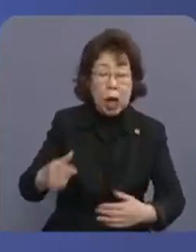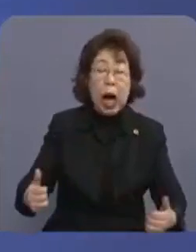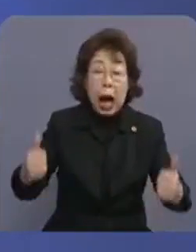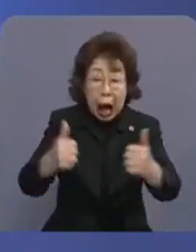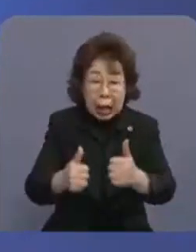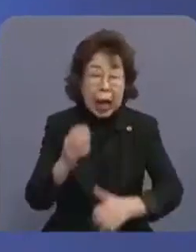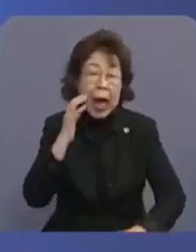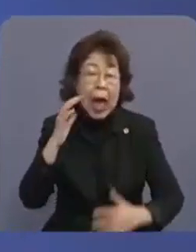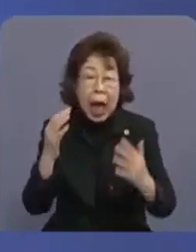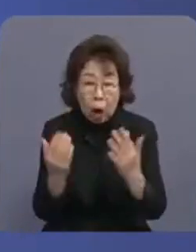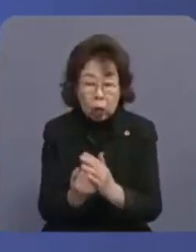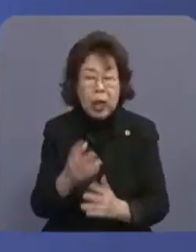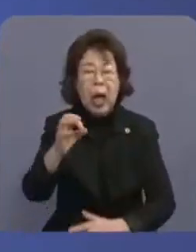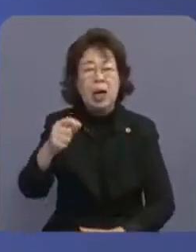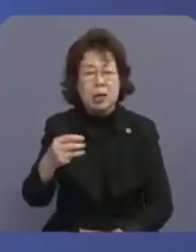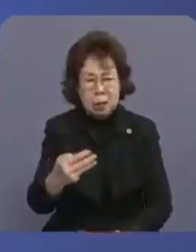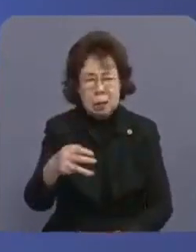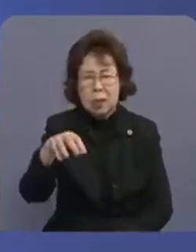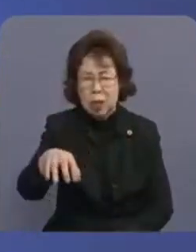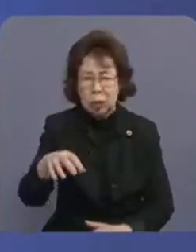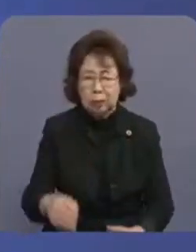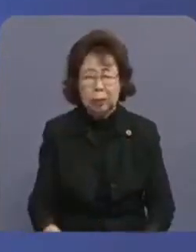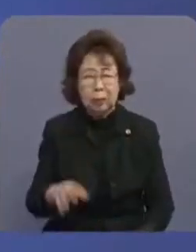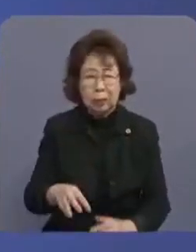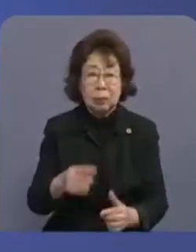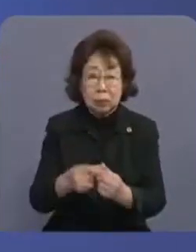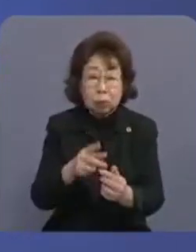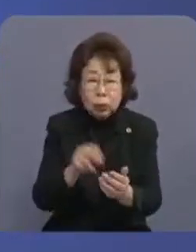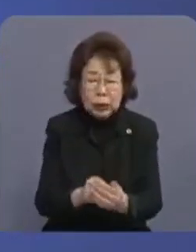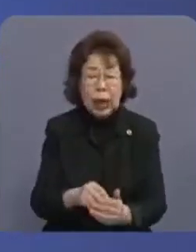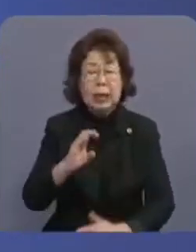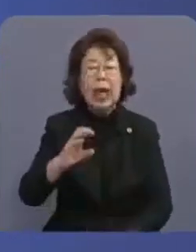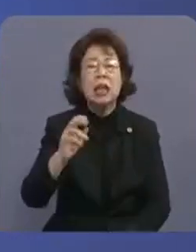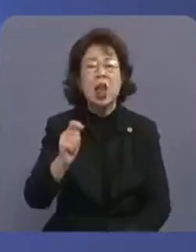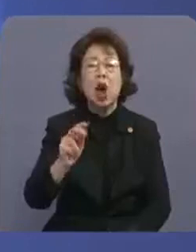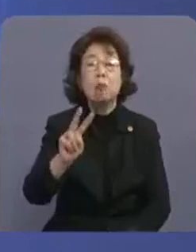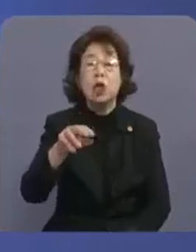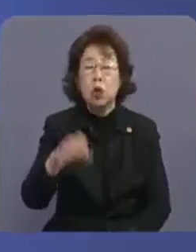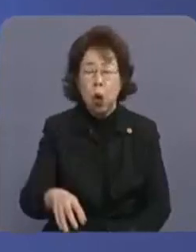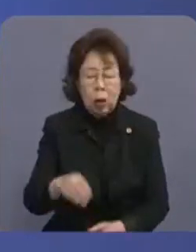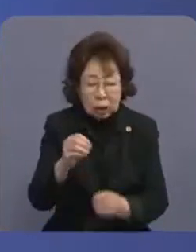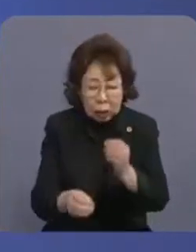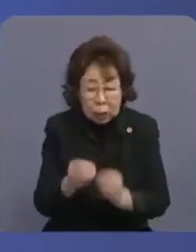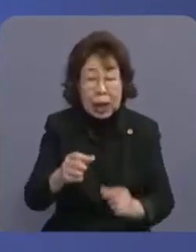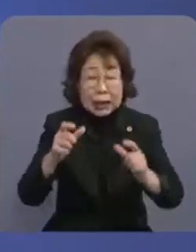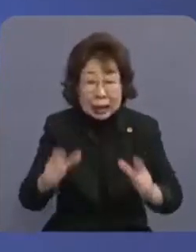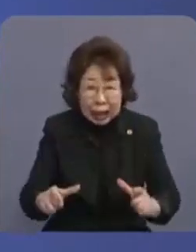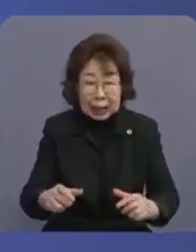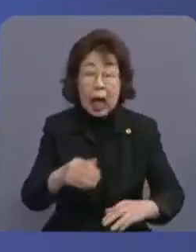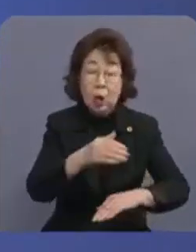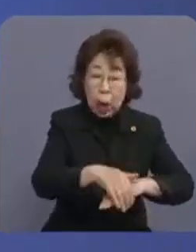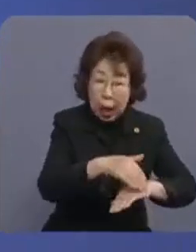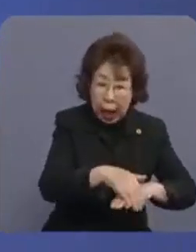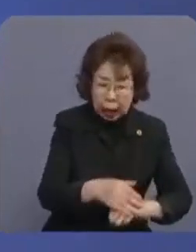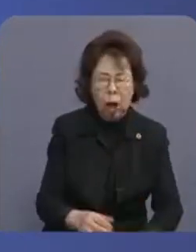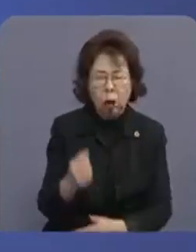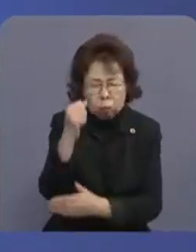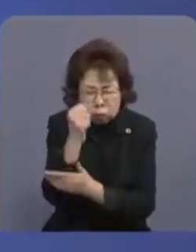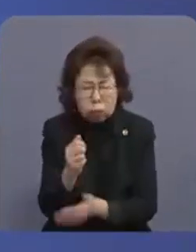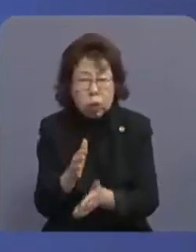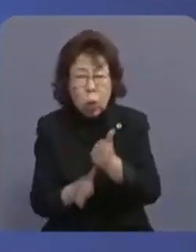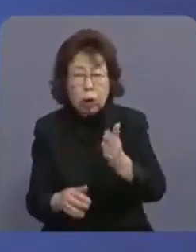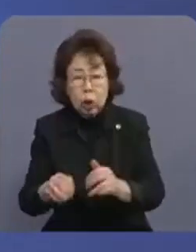해운대을 지역입니다 지역 최대 현안인 센텀 이지구 첨단산단 조선 계획과 노후도시